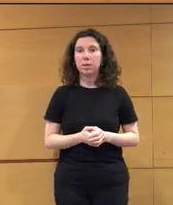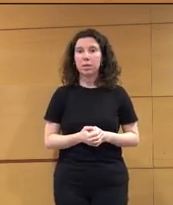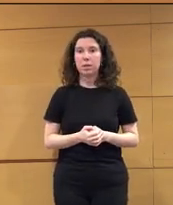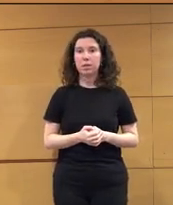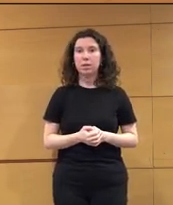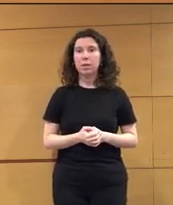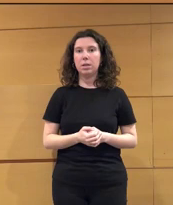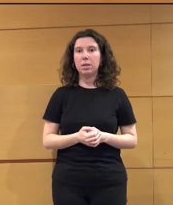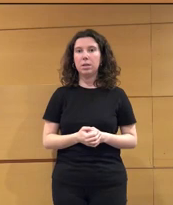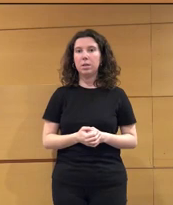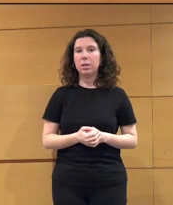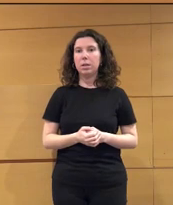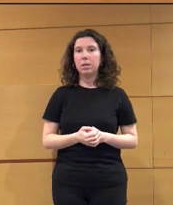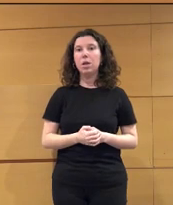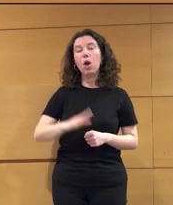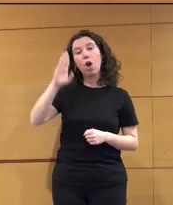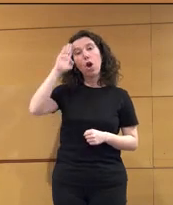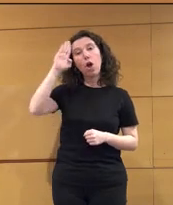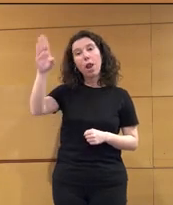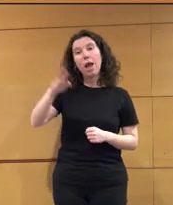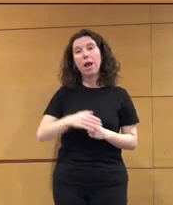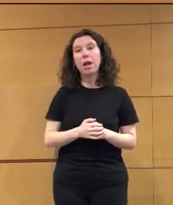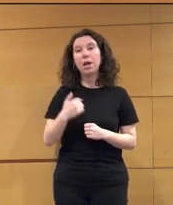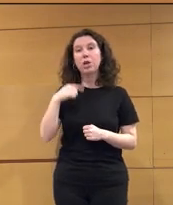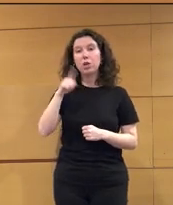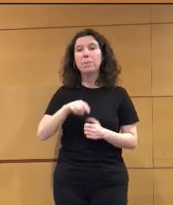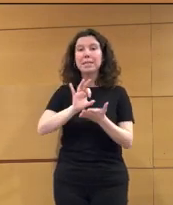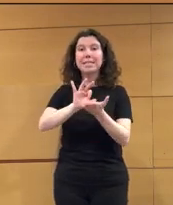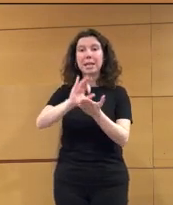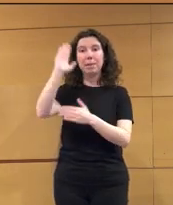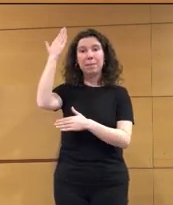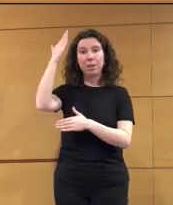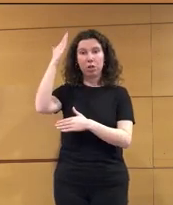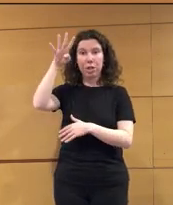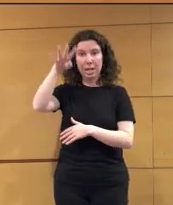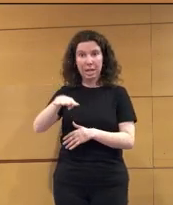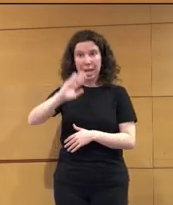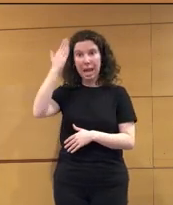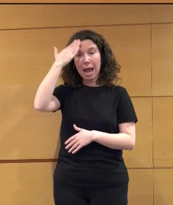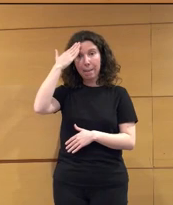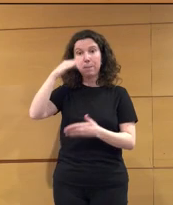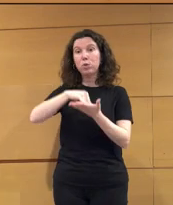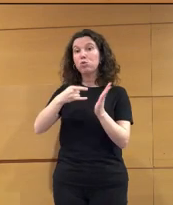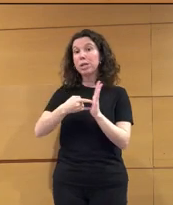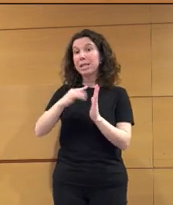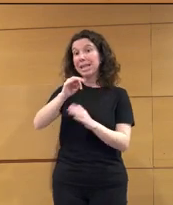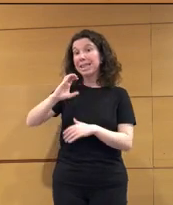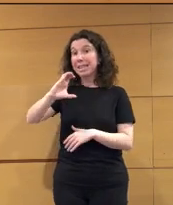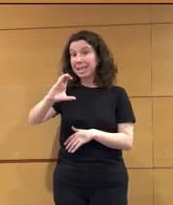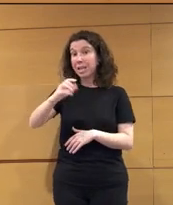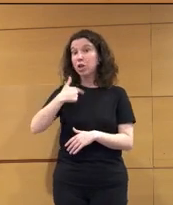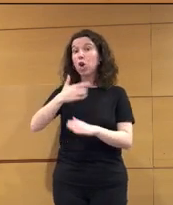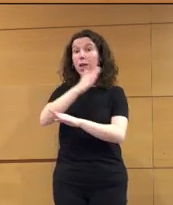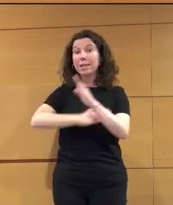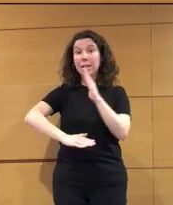en el mateix moment. Hola, jo també sóc del Servei Meteorològic de Catalunya, sóc cap de projecte STIC, tinc una